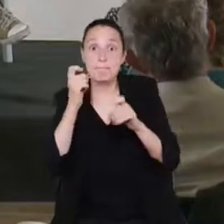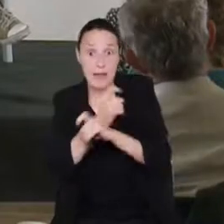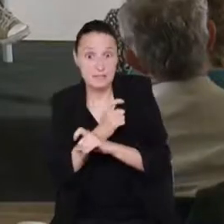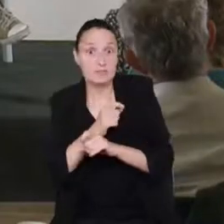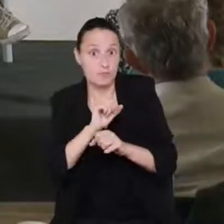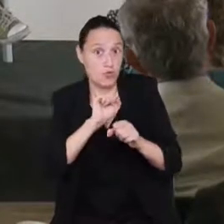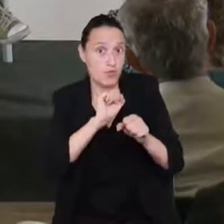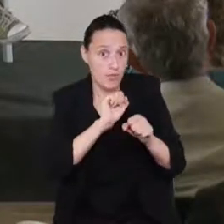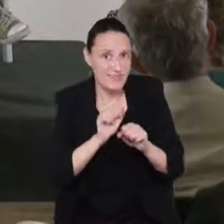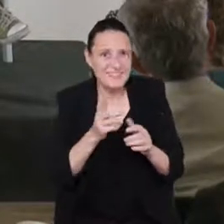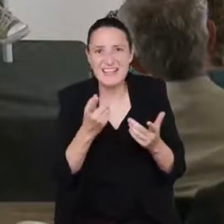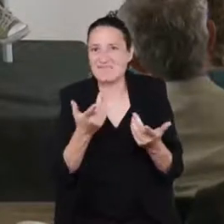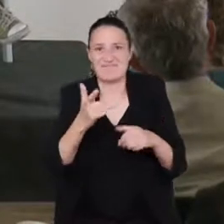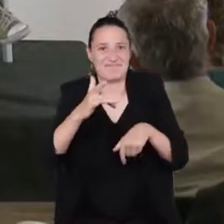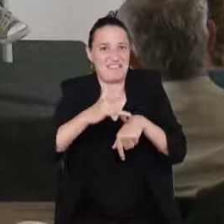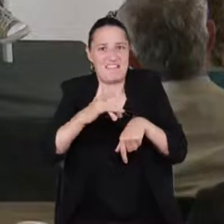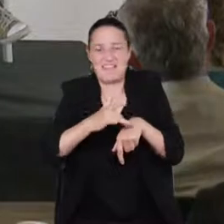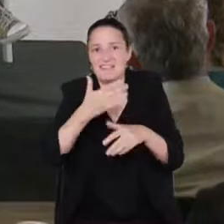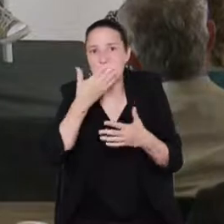bardzo